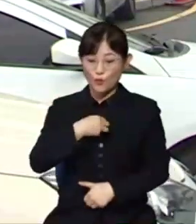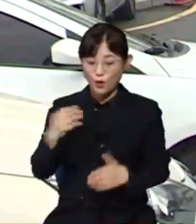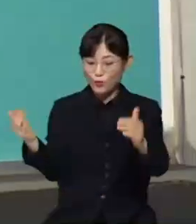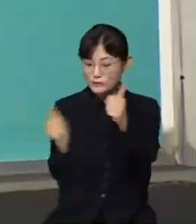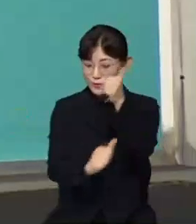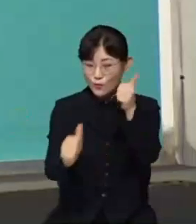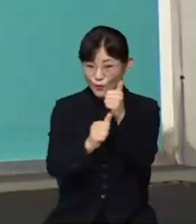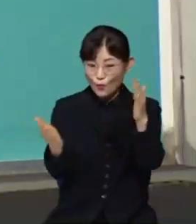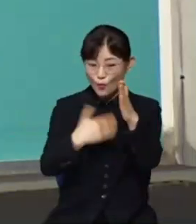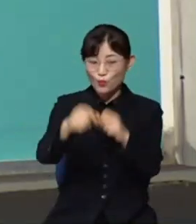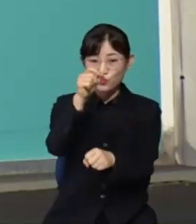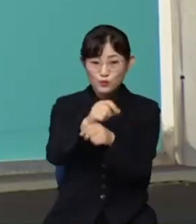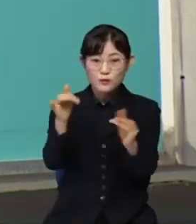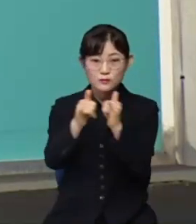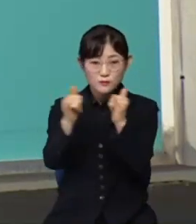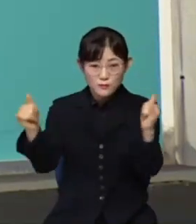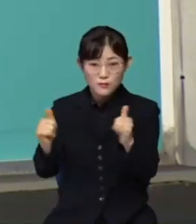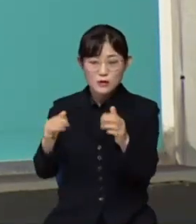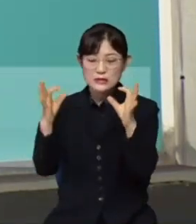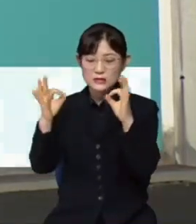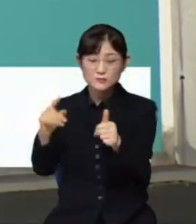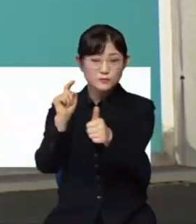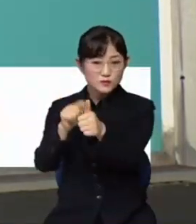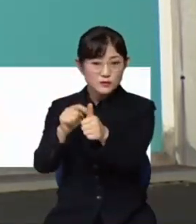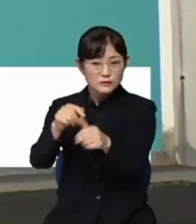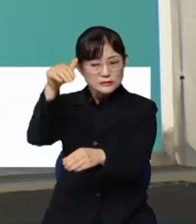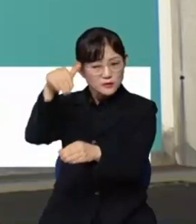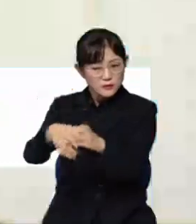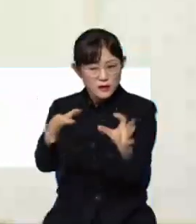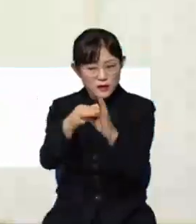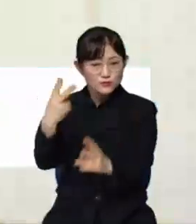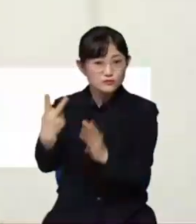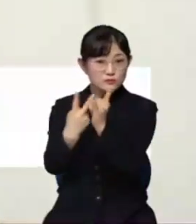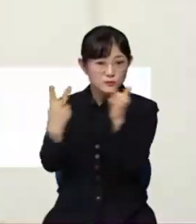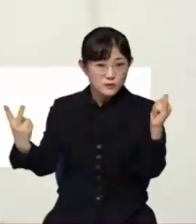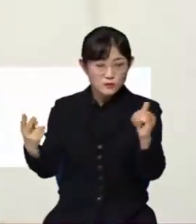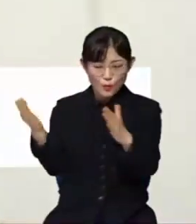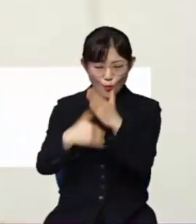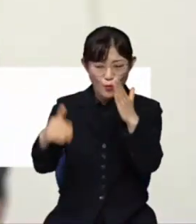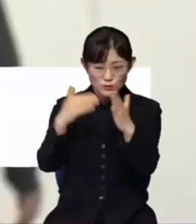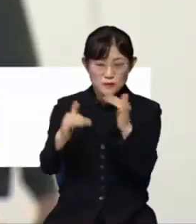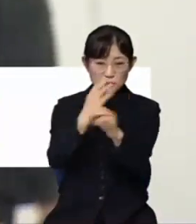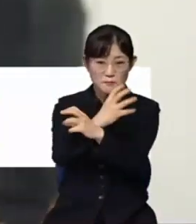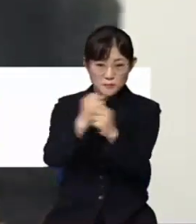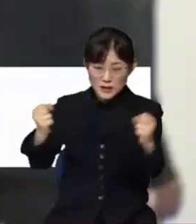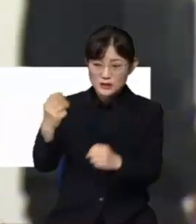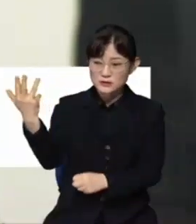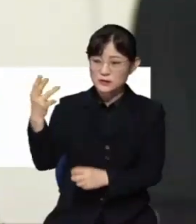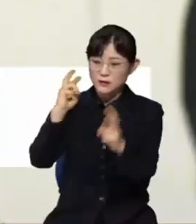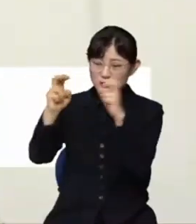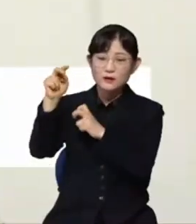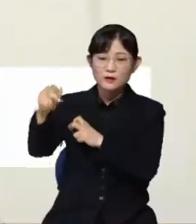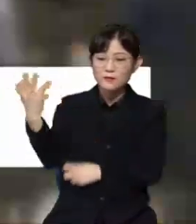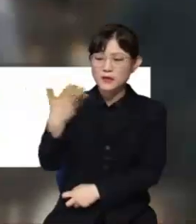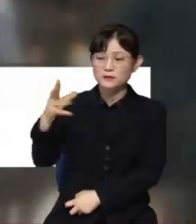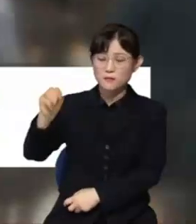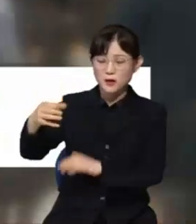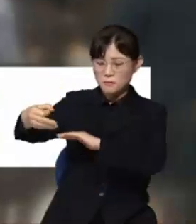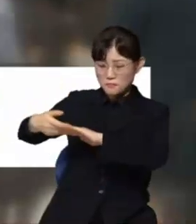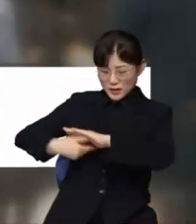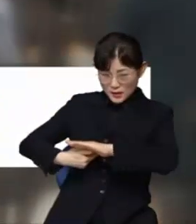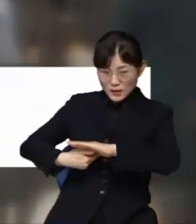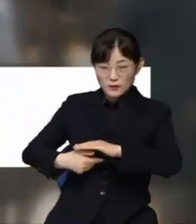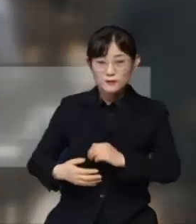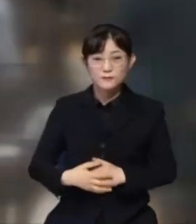공무원과 김 군수의 선거 캠프 관계자 등 2명이 관급자재 계약을 체결한 업체로부터 8천만 원을 받아 챙긴 것으로